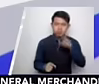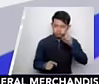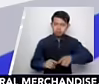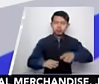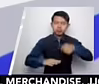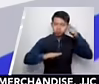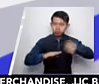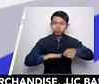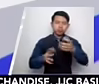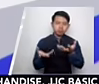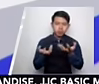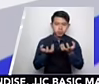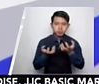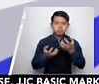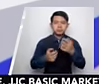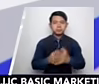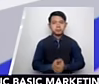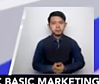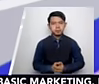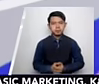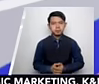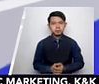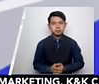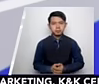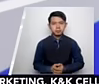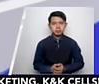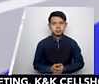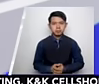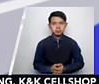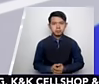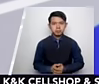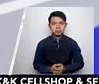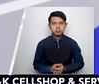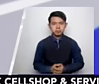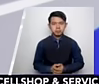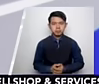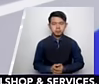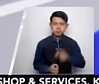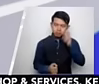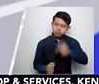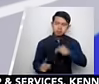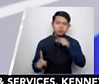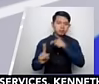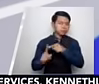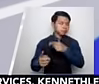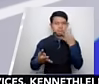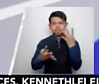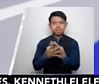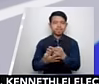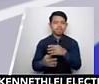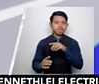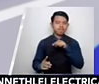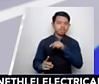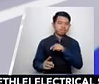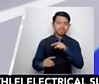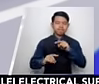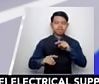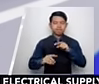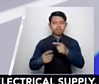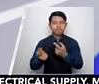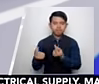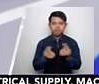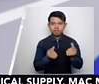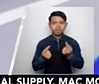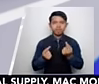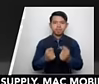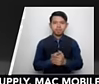Gusto ko kung mangyari na makulong siya na pagbayaran niya yung ginawa niya yan. Sa totoo lang sir, galit na galit ako eh. Kung mabalitaan ko na ganyan na